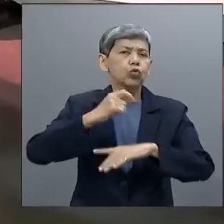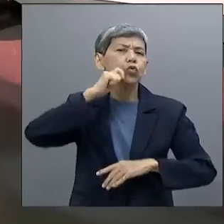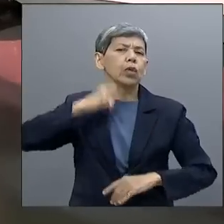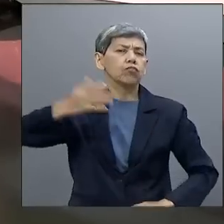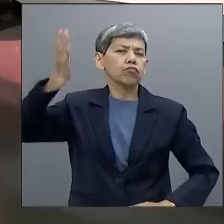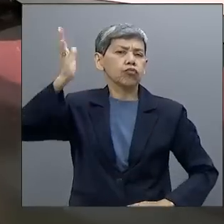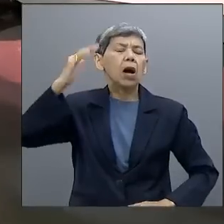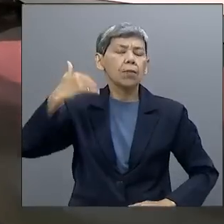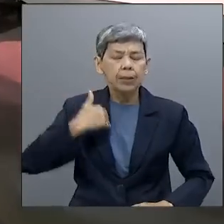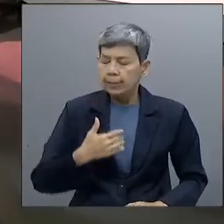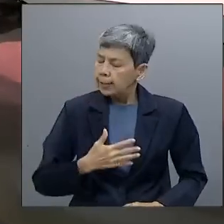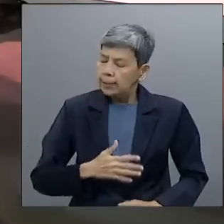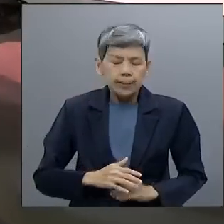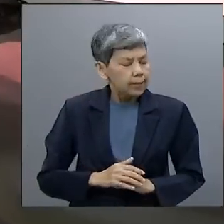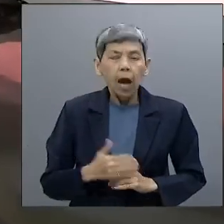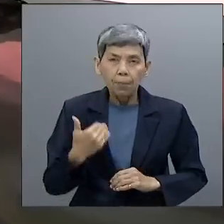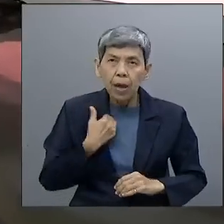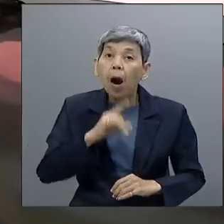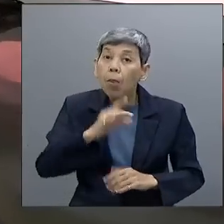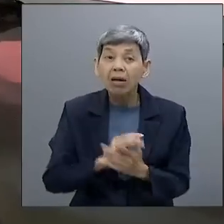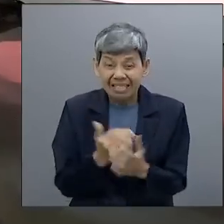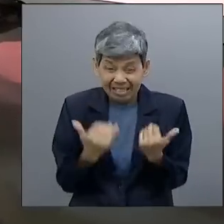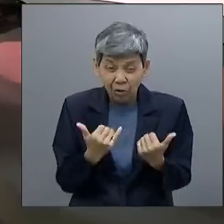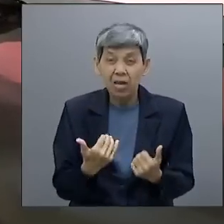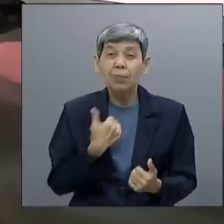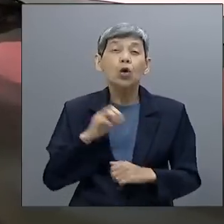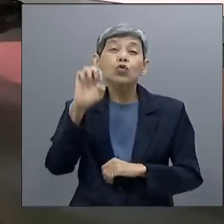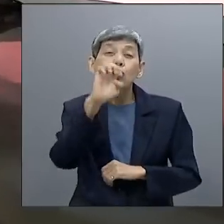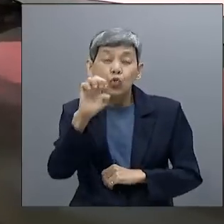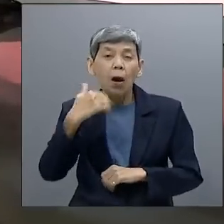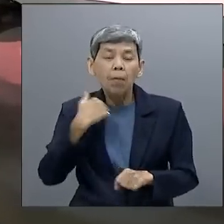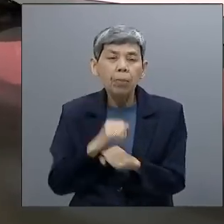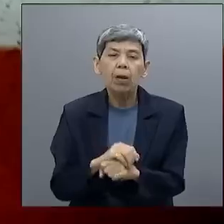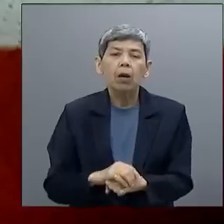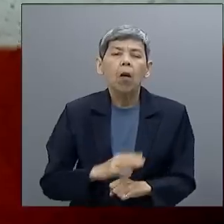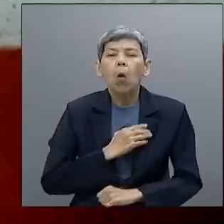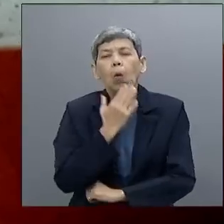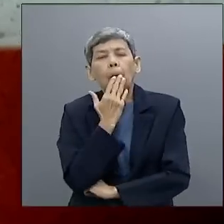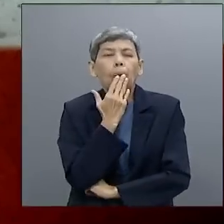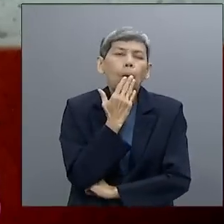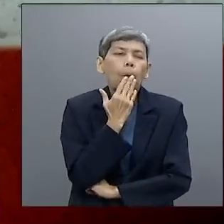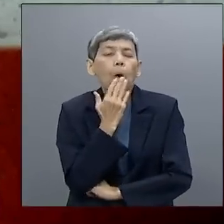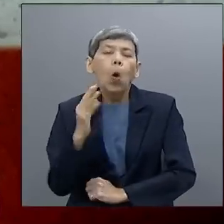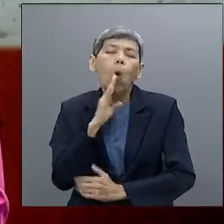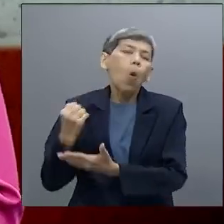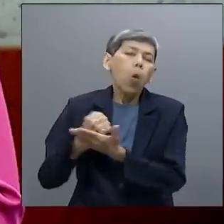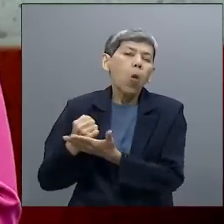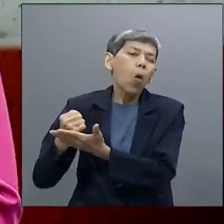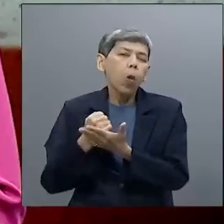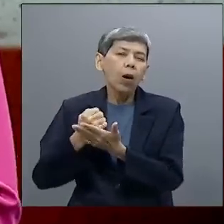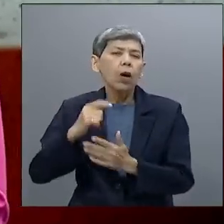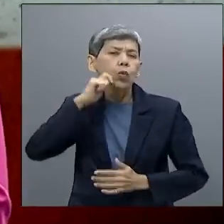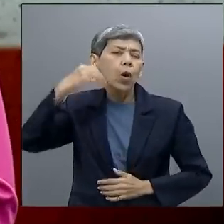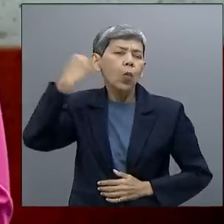ประโยคนึงเจ็บจี๊ดเลยนะบอกว่าตอนนี้มียุโรปบางประเทศแกล้งทำเป็นเหมือนกับว่าช่วยเหลือเป็นมิตรกับ